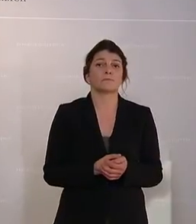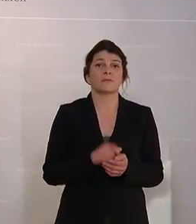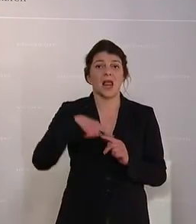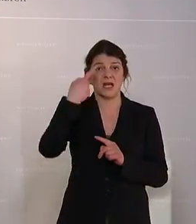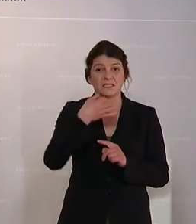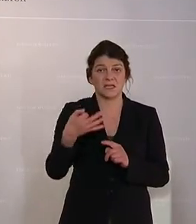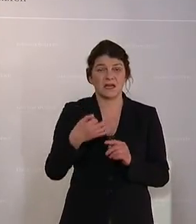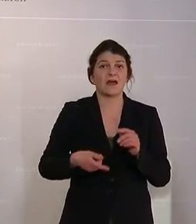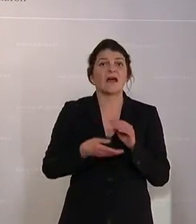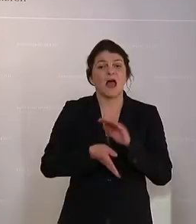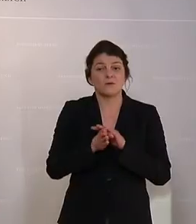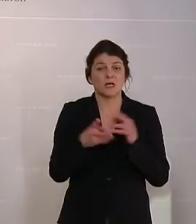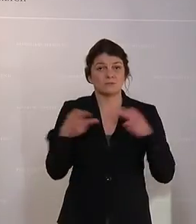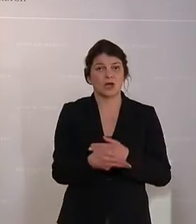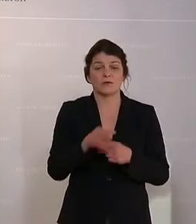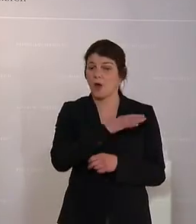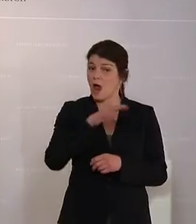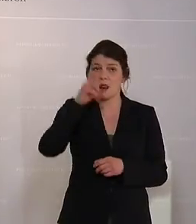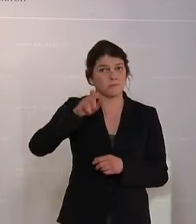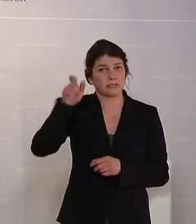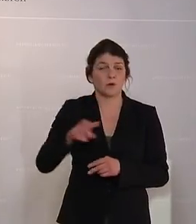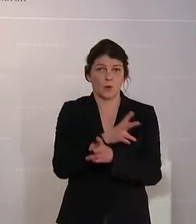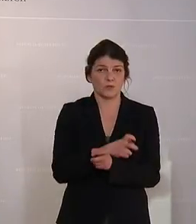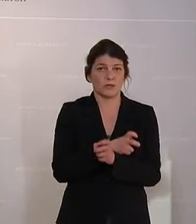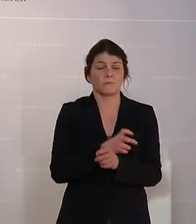Ganztägige Ausgangsbeschränkungen für alle Personen in Österreich.